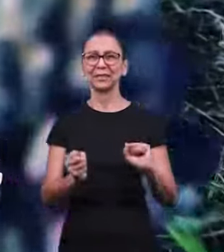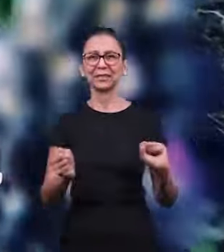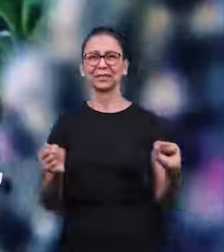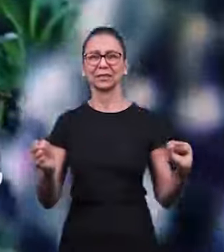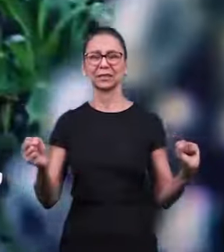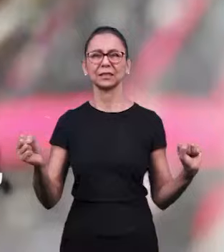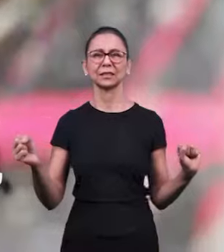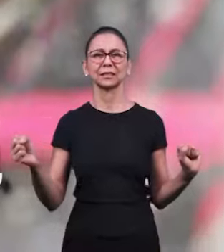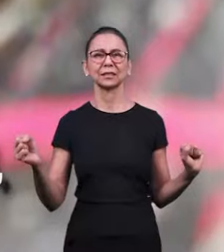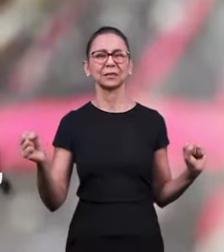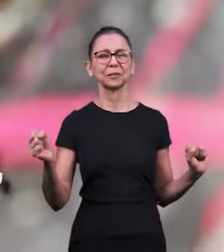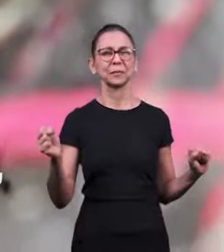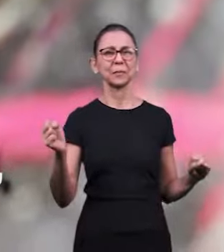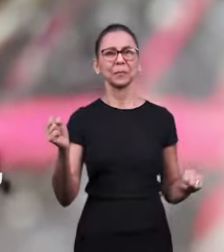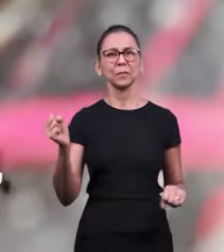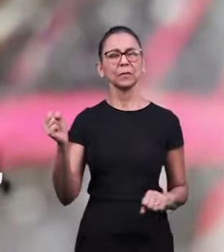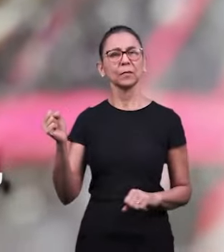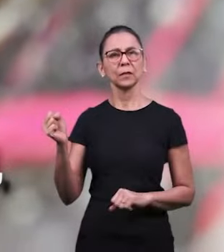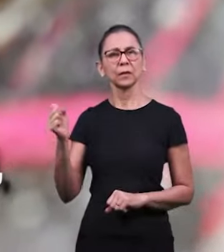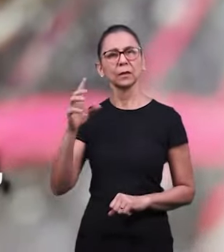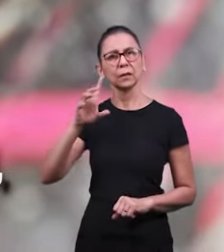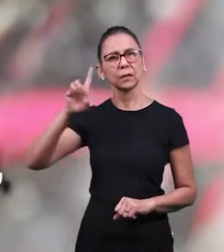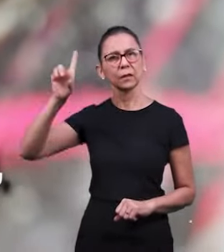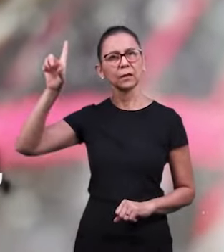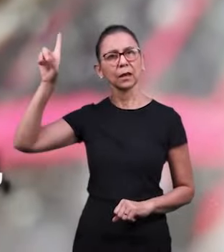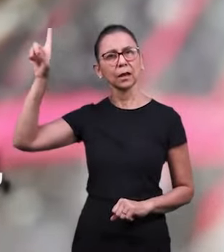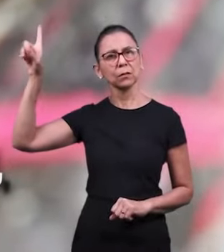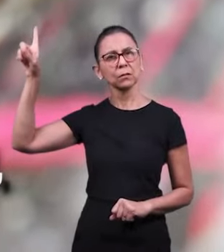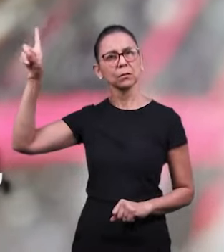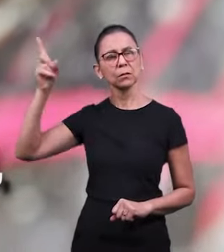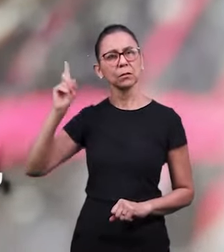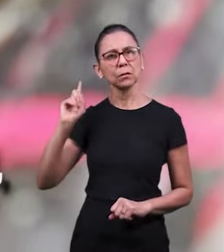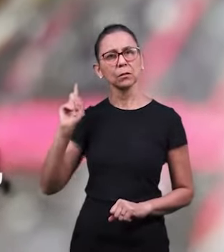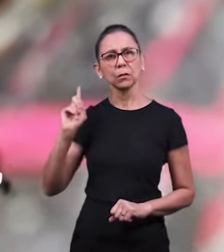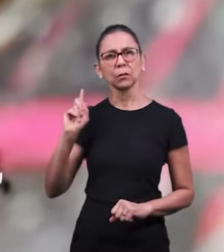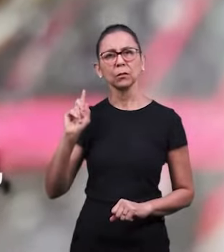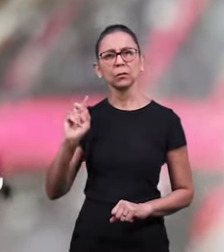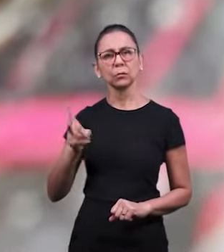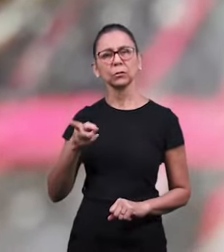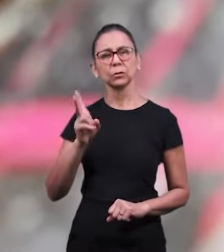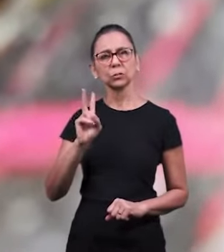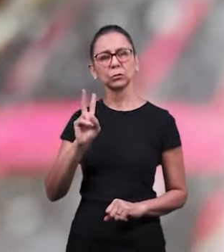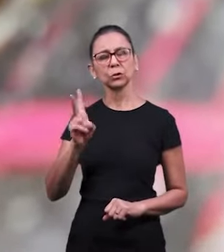ибо Бог, который заботился обо мне вчера,